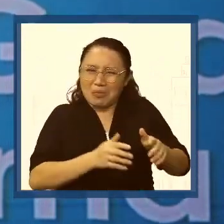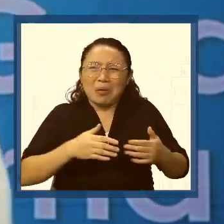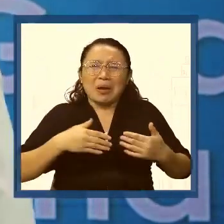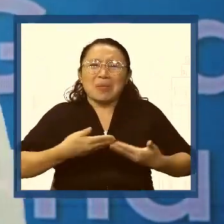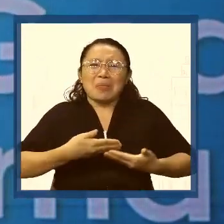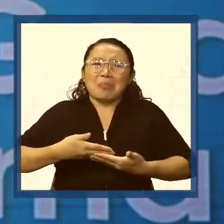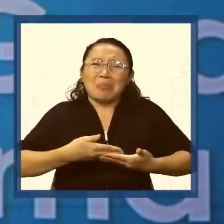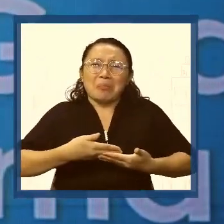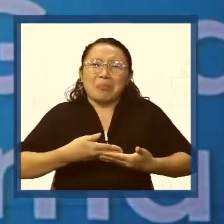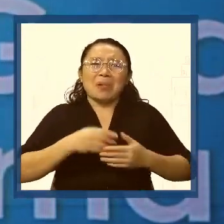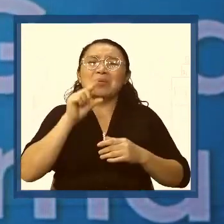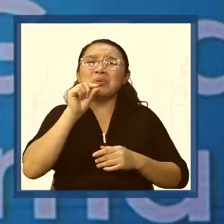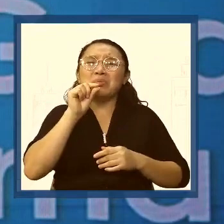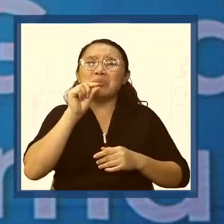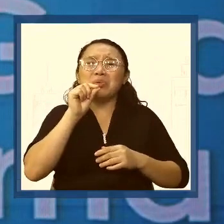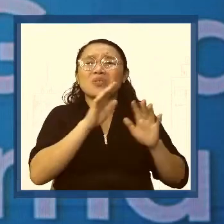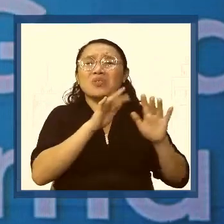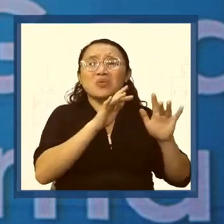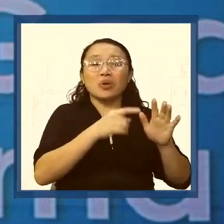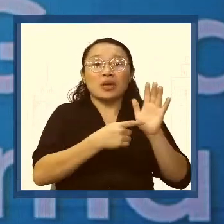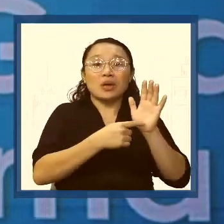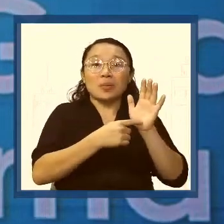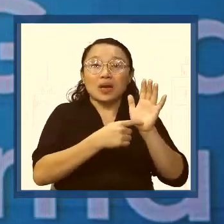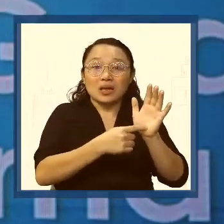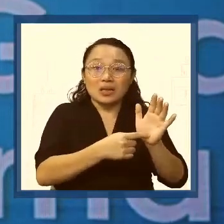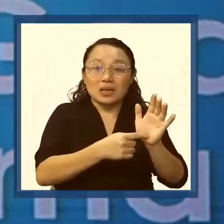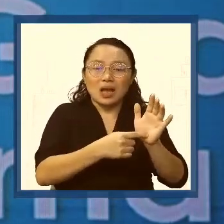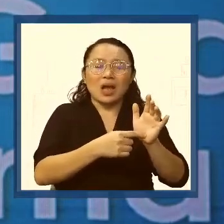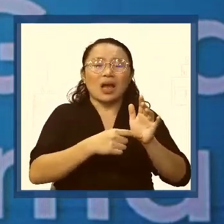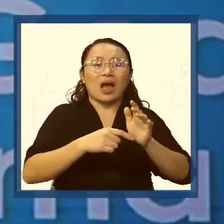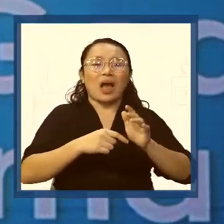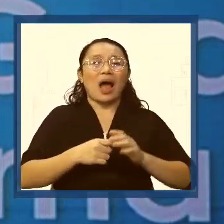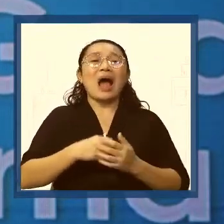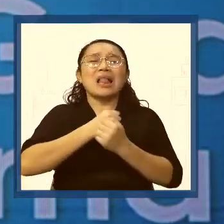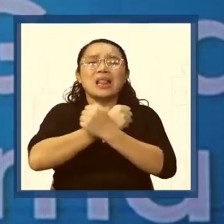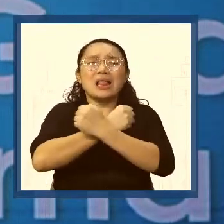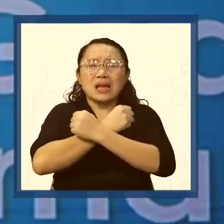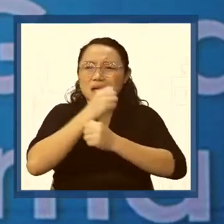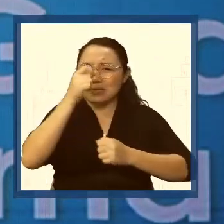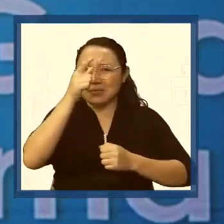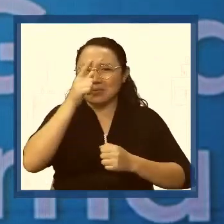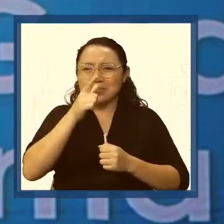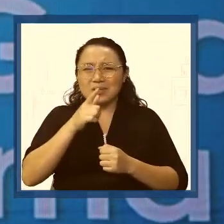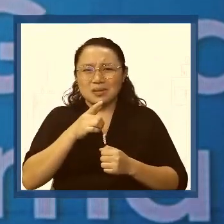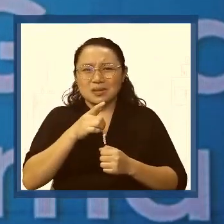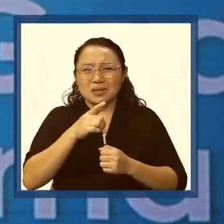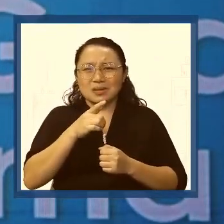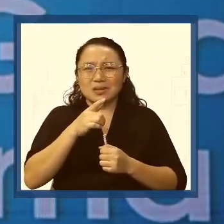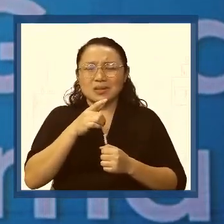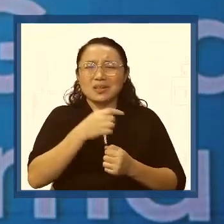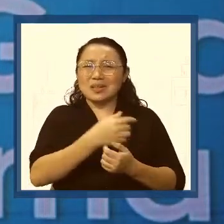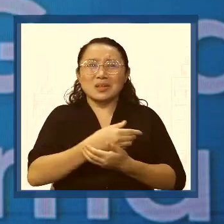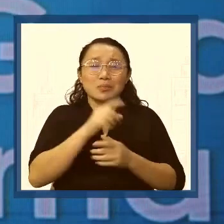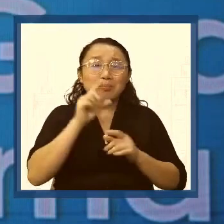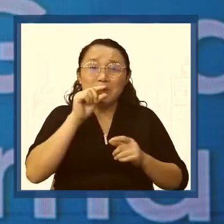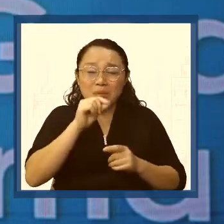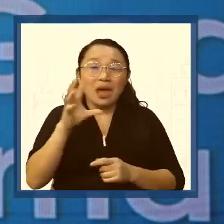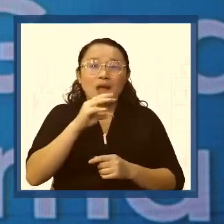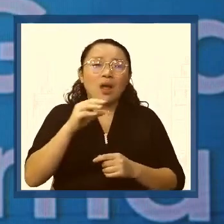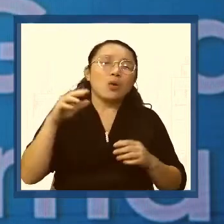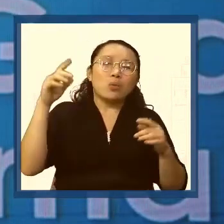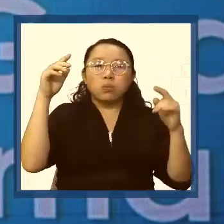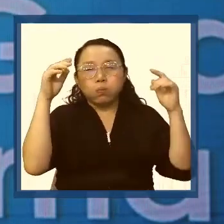Iyang gipakita ang iyang gugma, iyang gitapinan ang iyang mga piso, hangtod siya na lipong nahilo sa